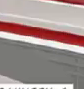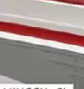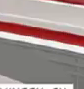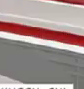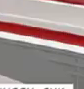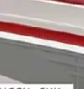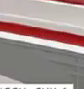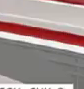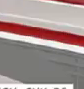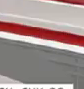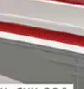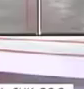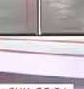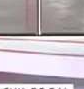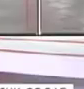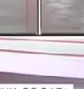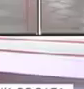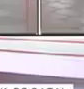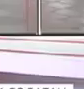Silakan.